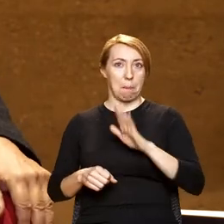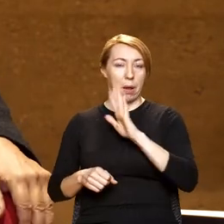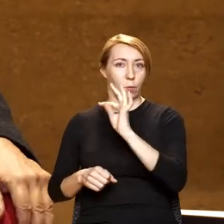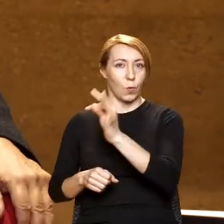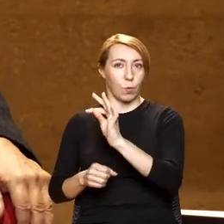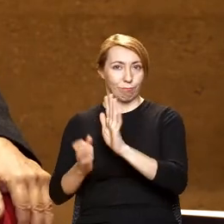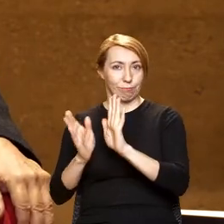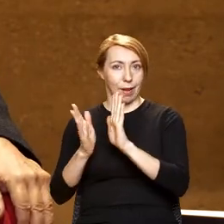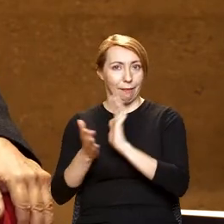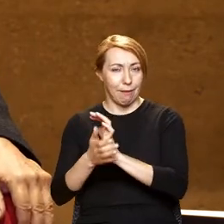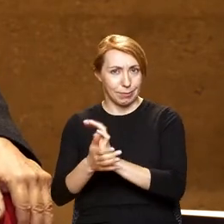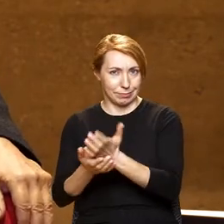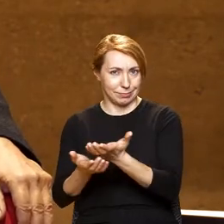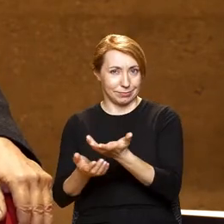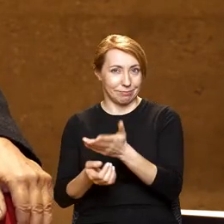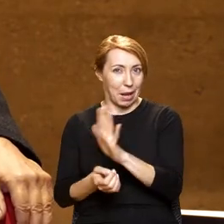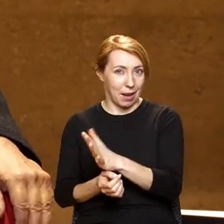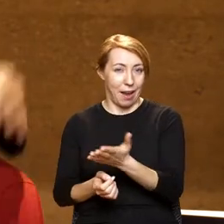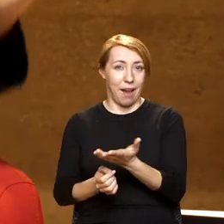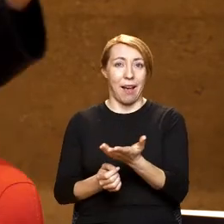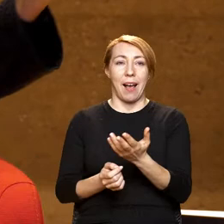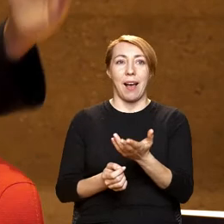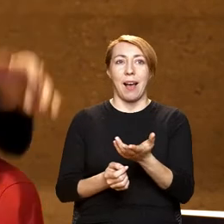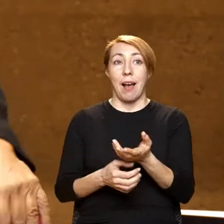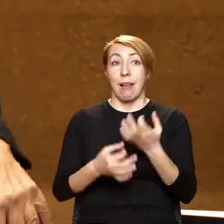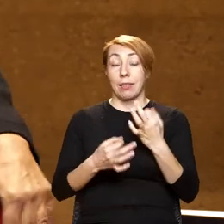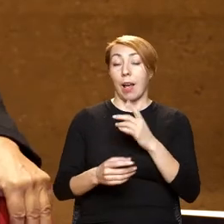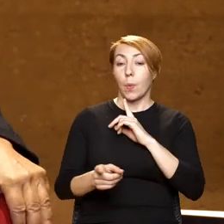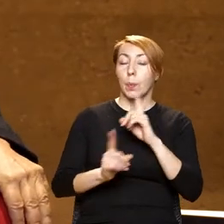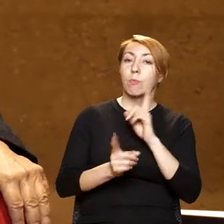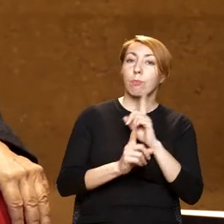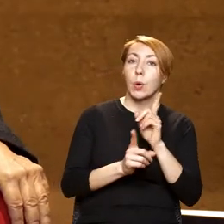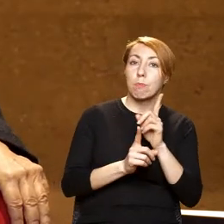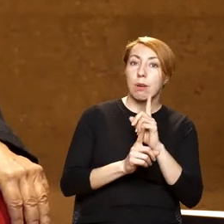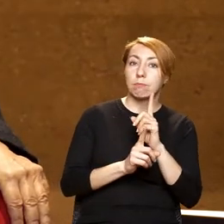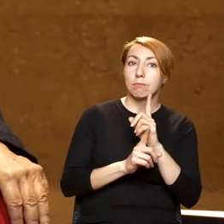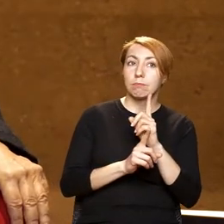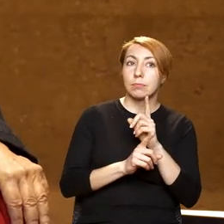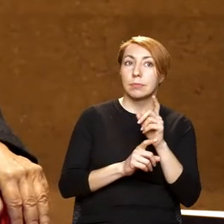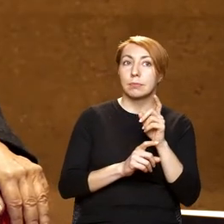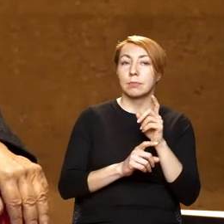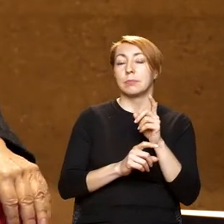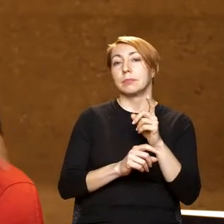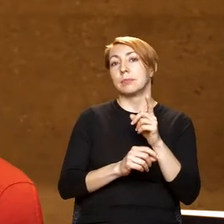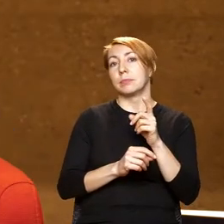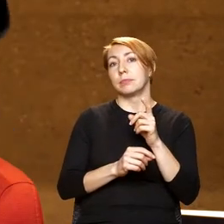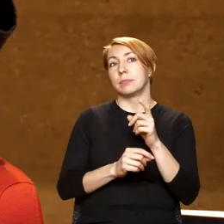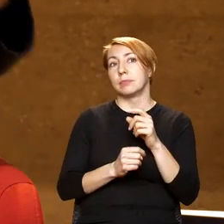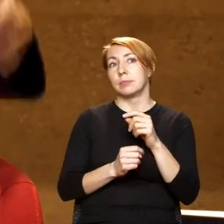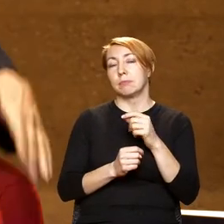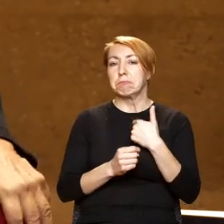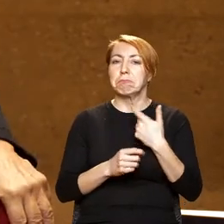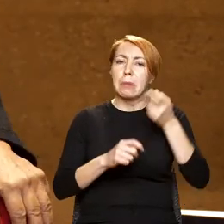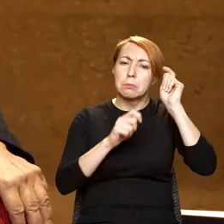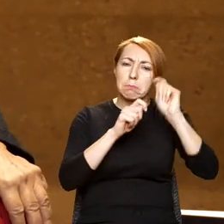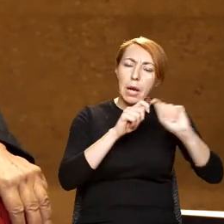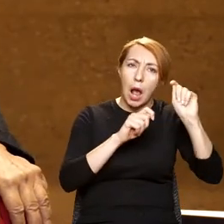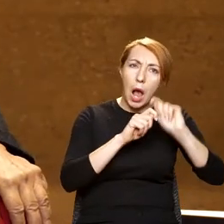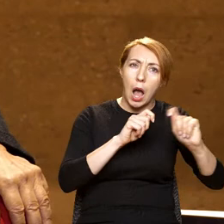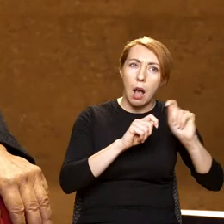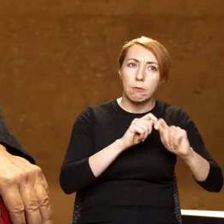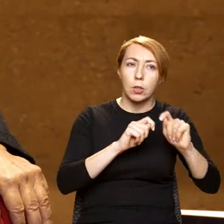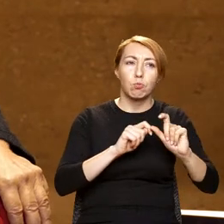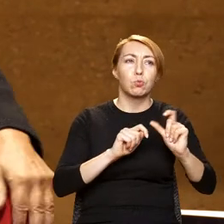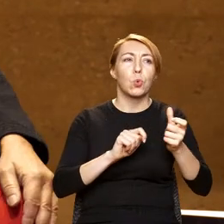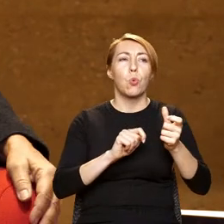czasopismo. Więc jak teraz zaczęłam po rozmowie z panem, zaczęłam sprawdzać, co o